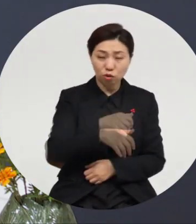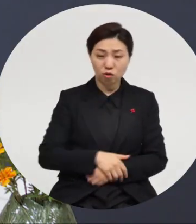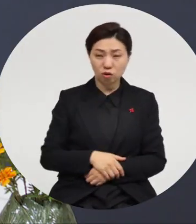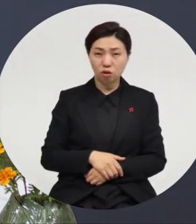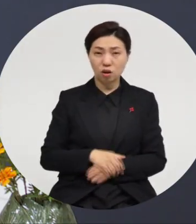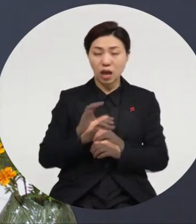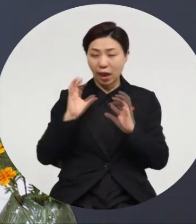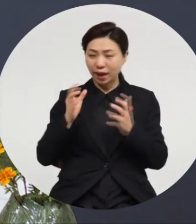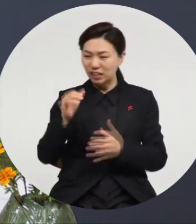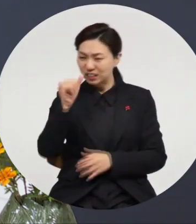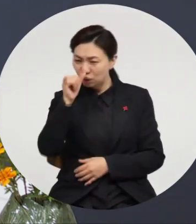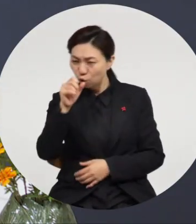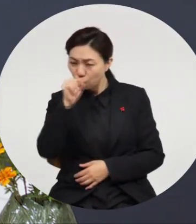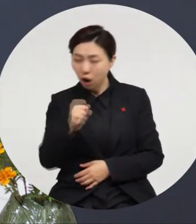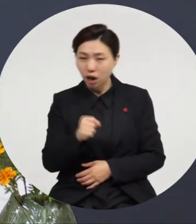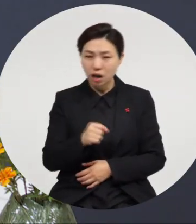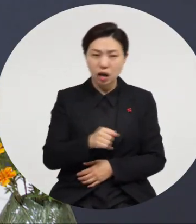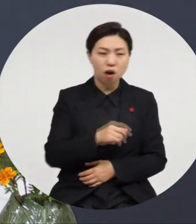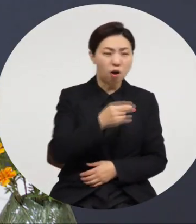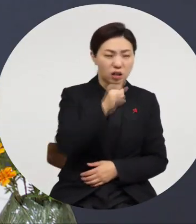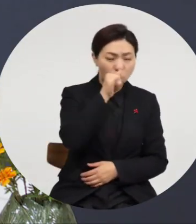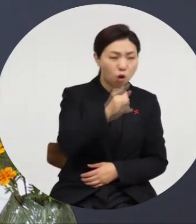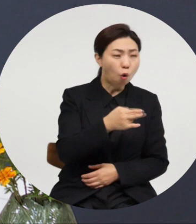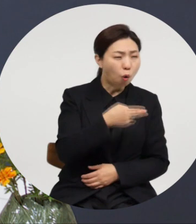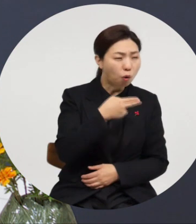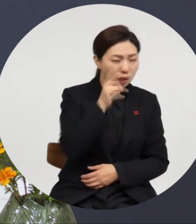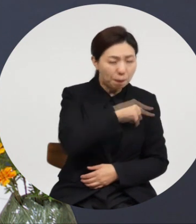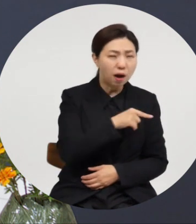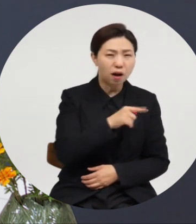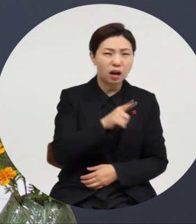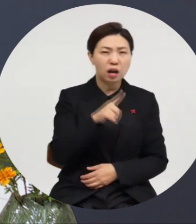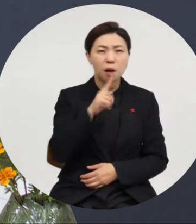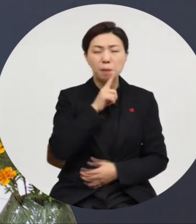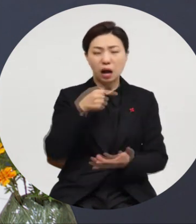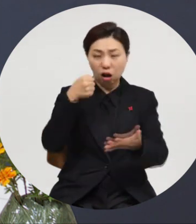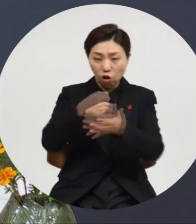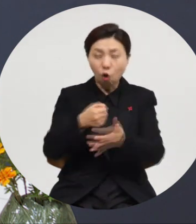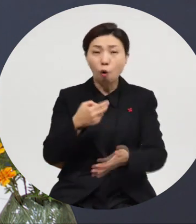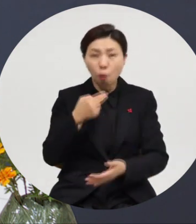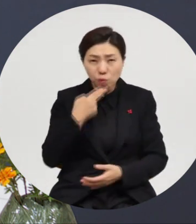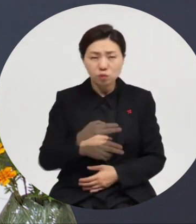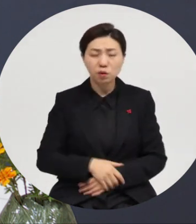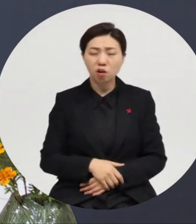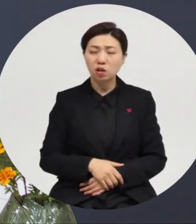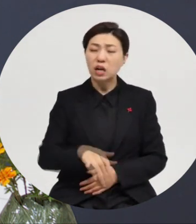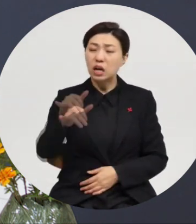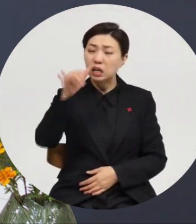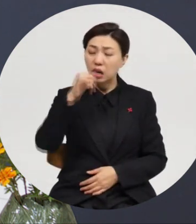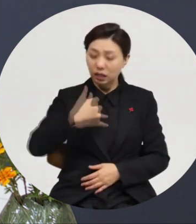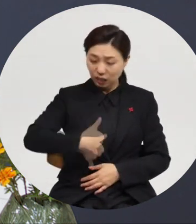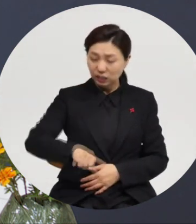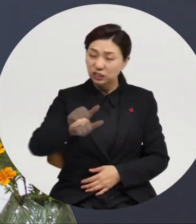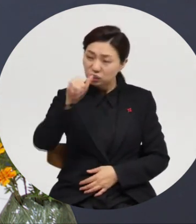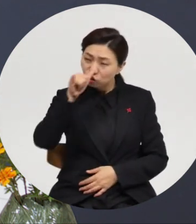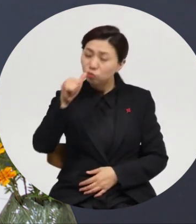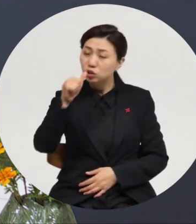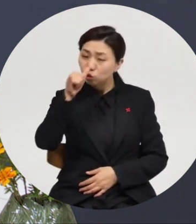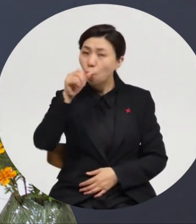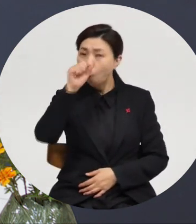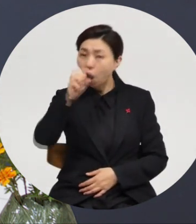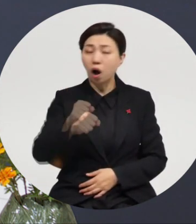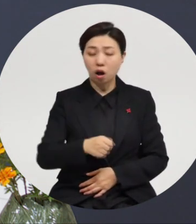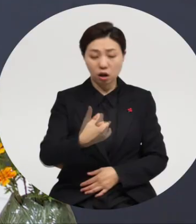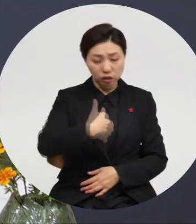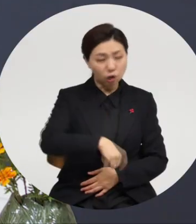없다고 정해버리면 있어서 문제가 되고 있다고 정해버리면 없어서 문제가 되는데 있다 없다를 정하지 않으면 있으면 있어서